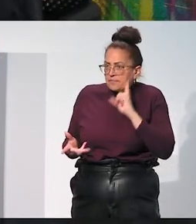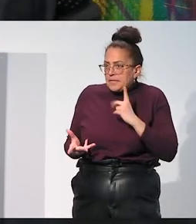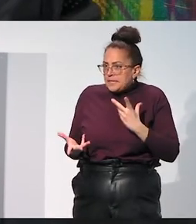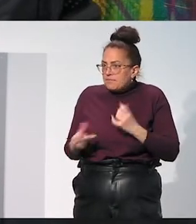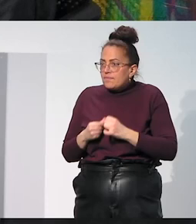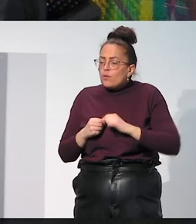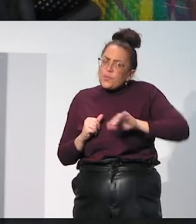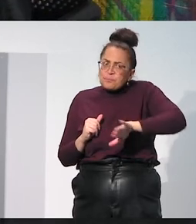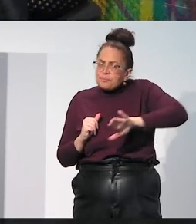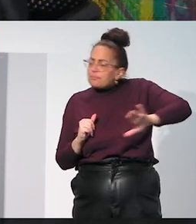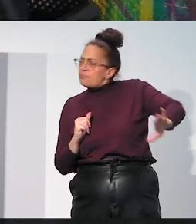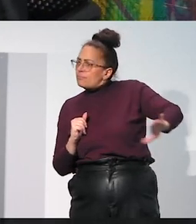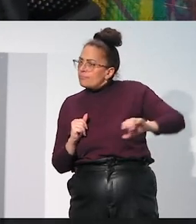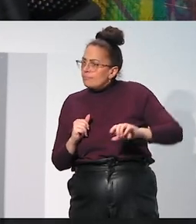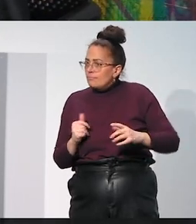sûr.